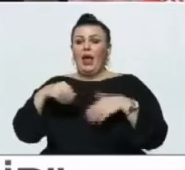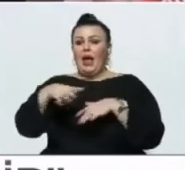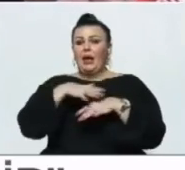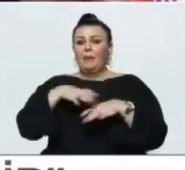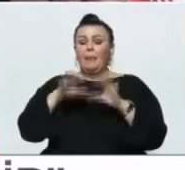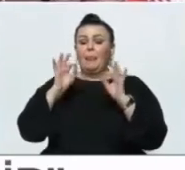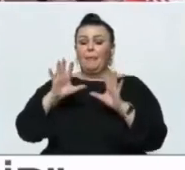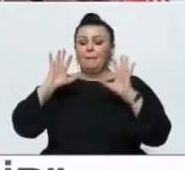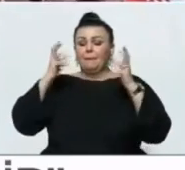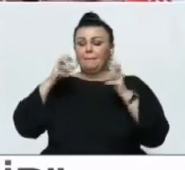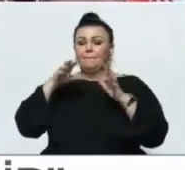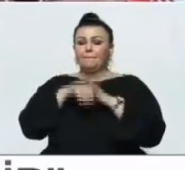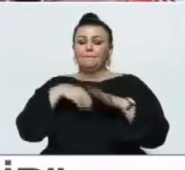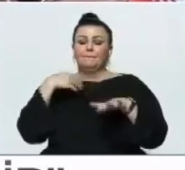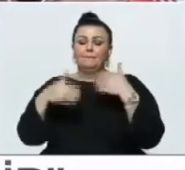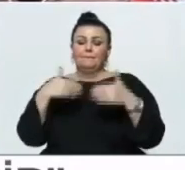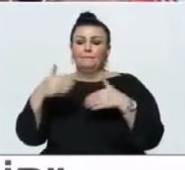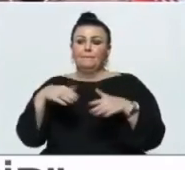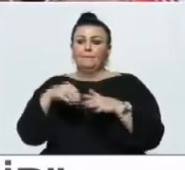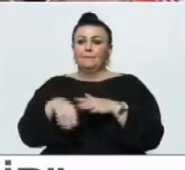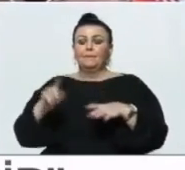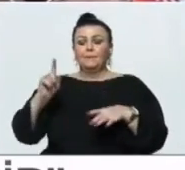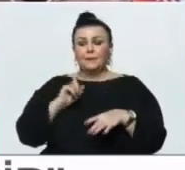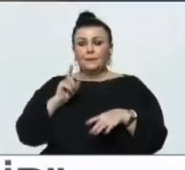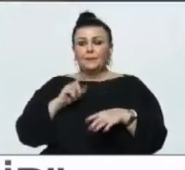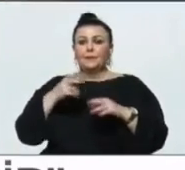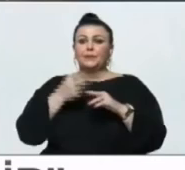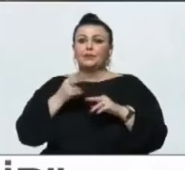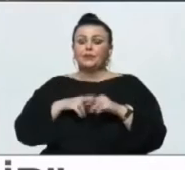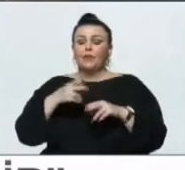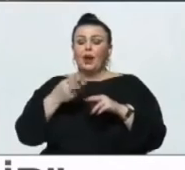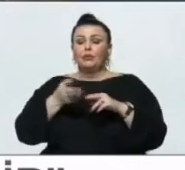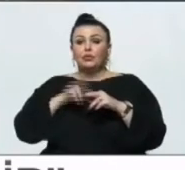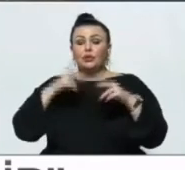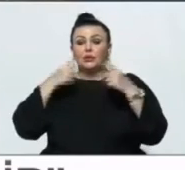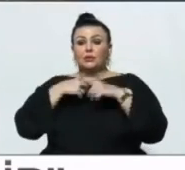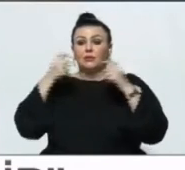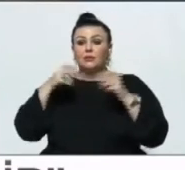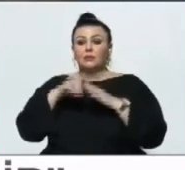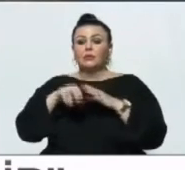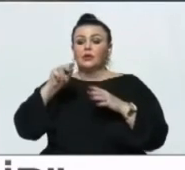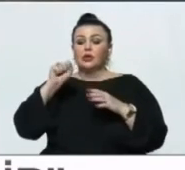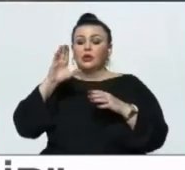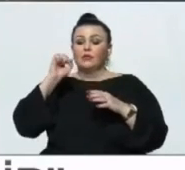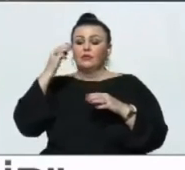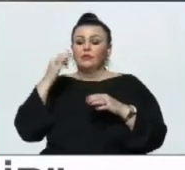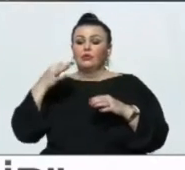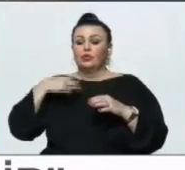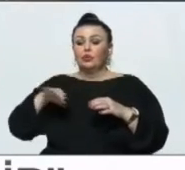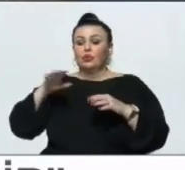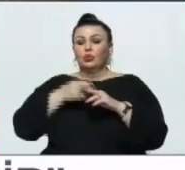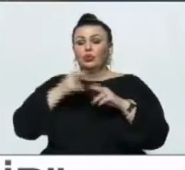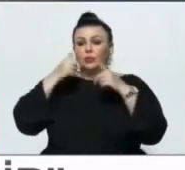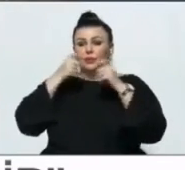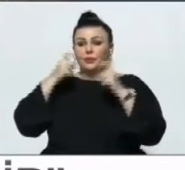Ermənistanın konkret ciddi addımlar atmasını gözləyirik. Bunu da qeyd edeyim ki, Çavuşoğlu öz açıqlamasında vurguladı